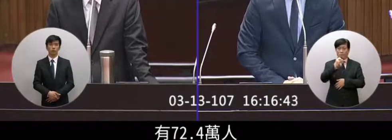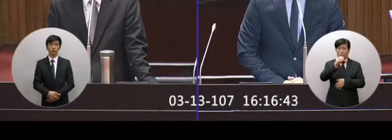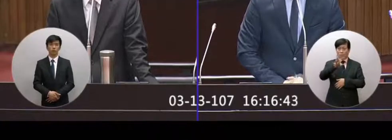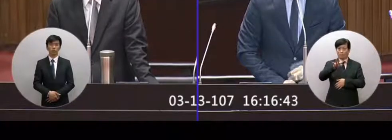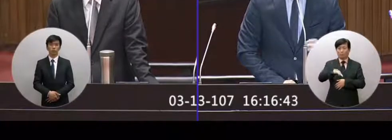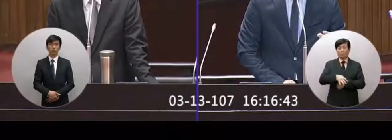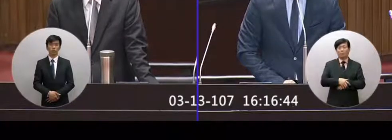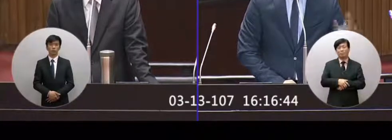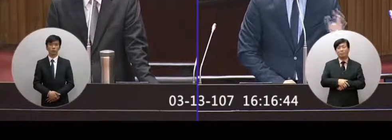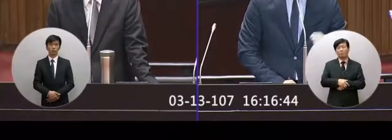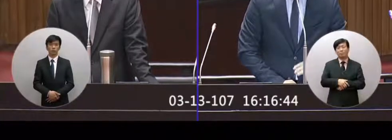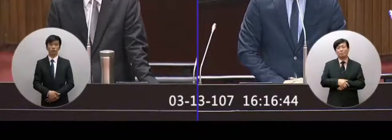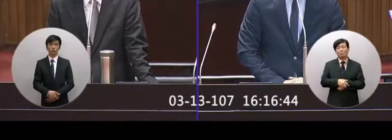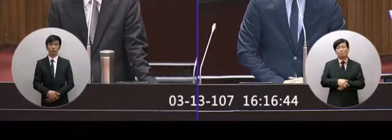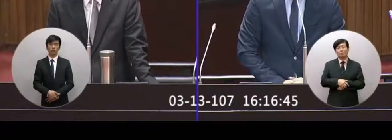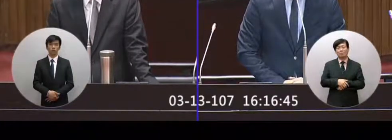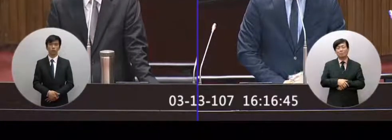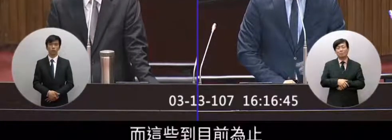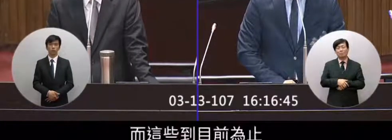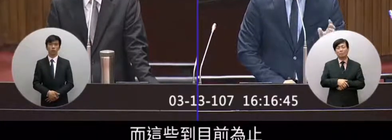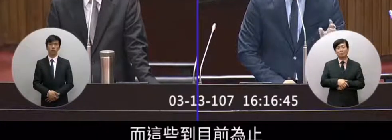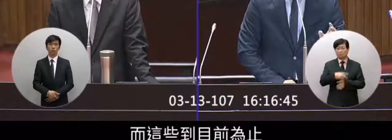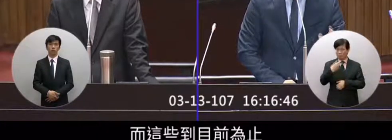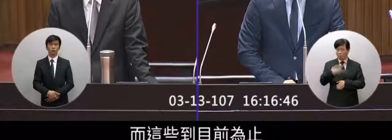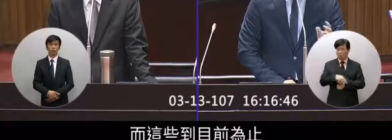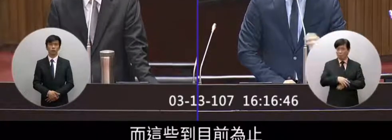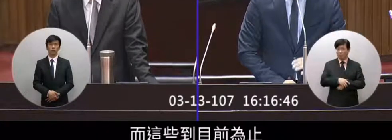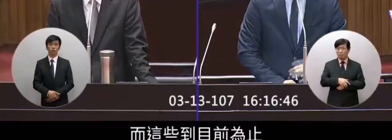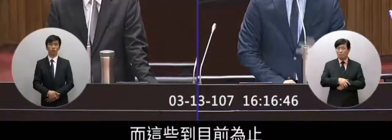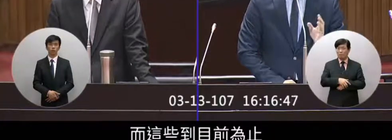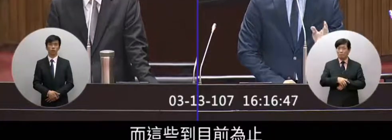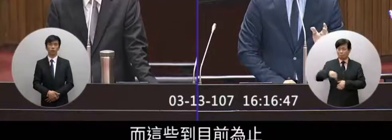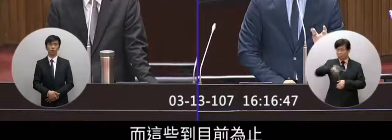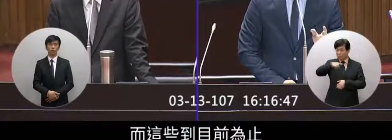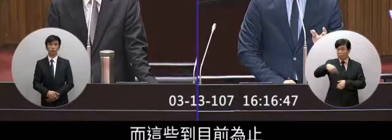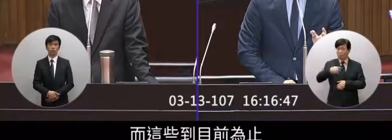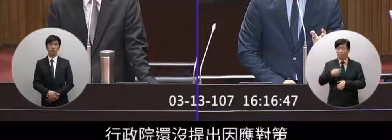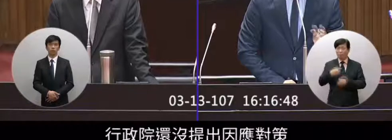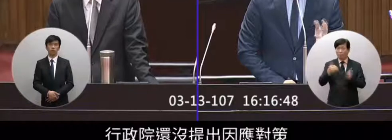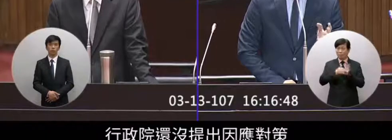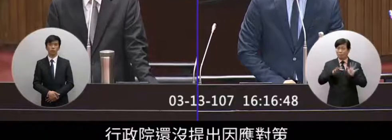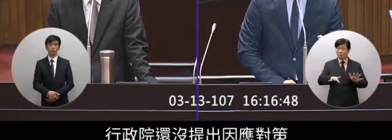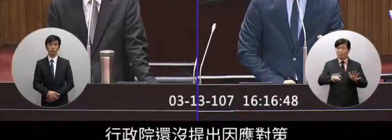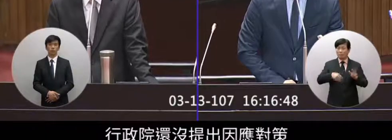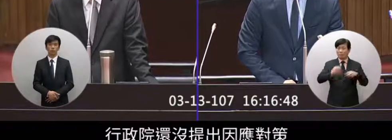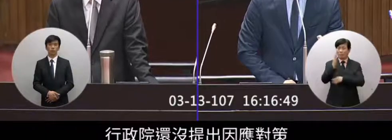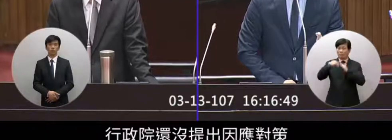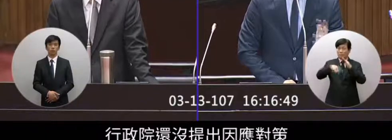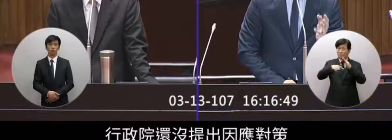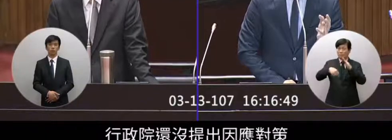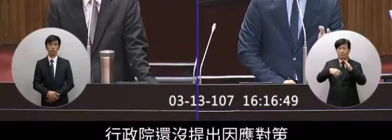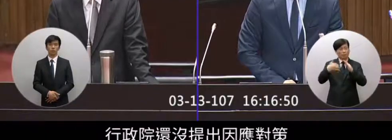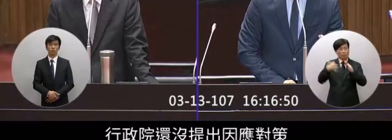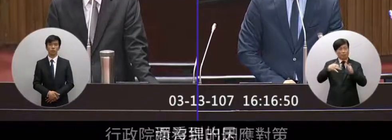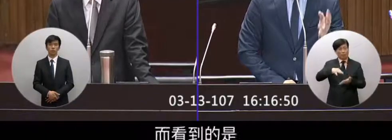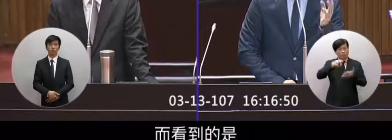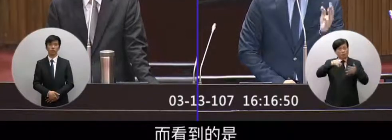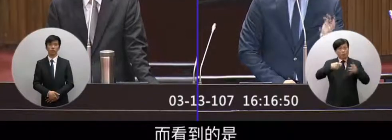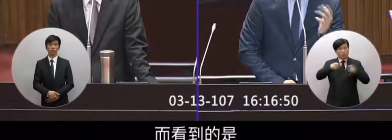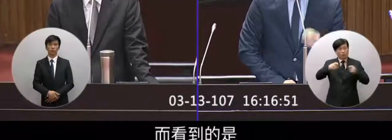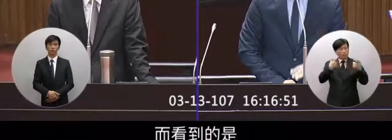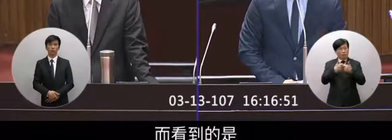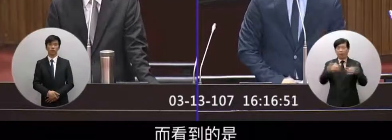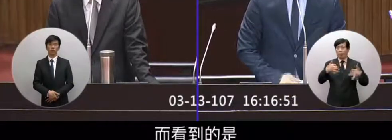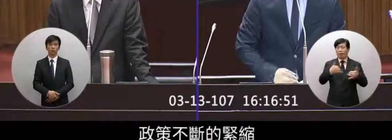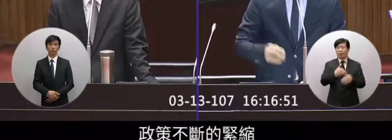人流失，而这些到目前为止行政院还没有提出因应对策，